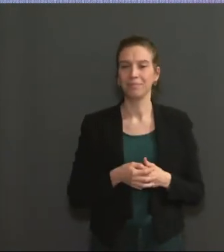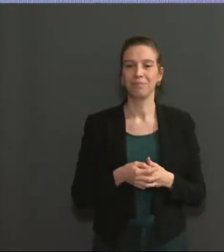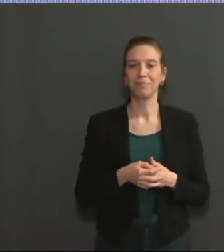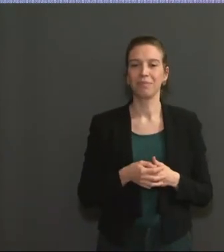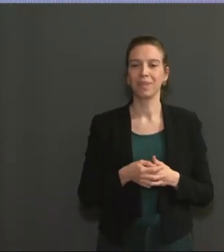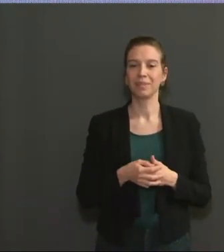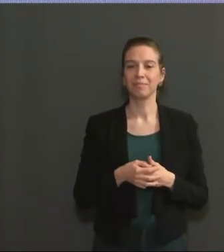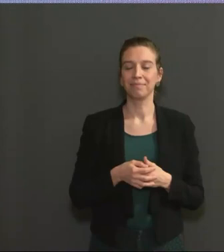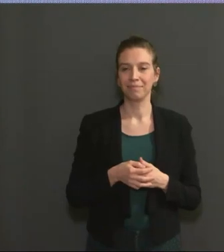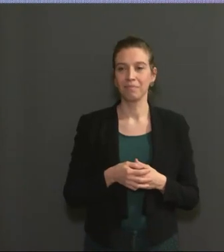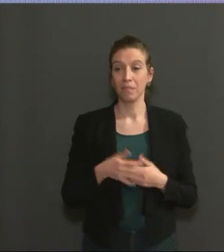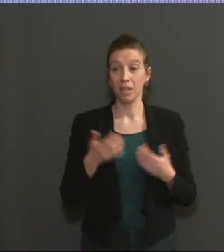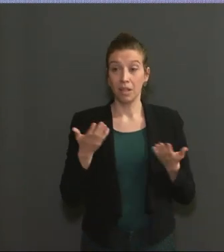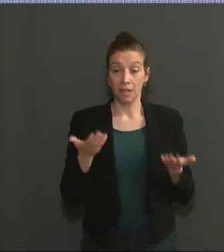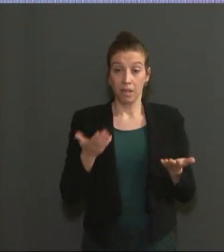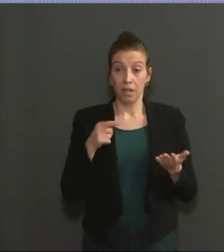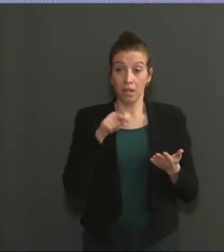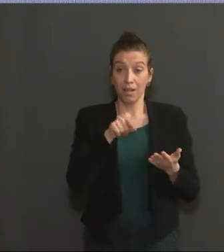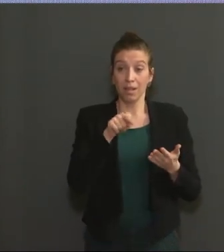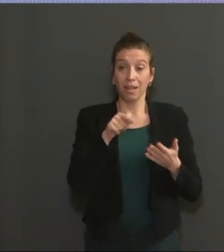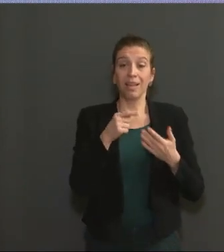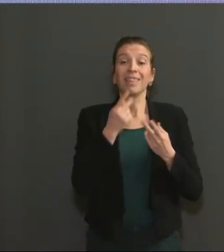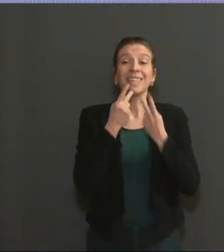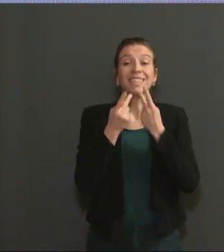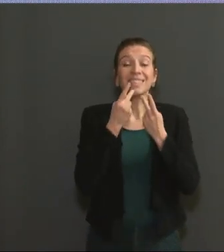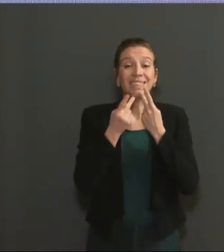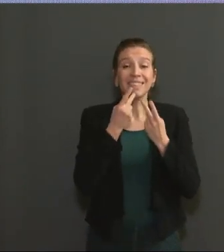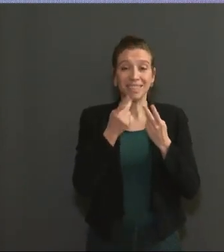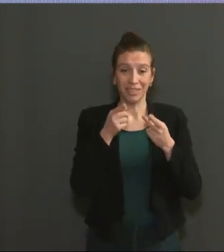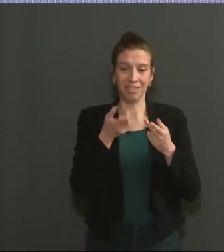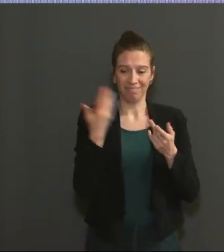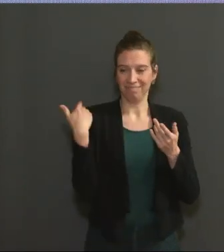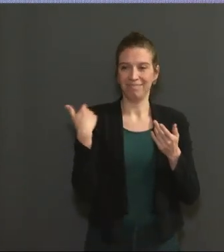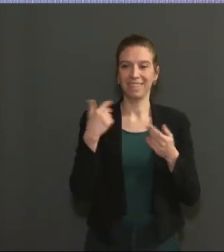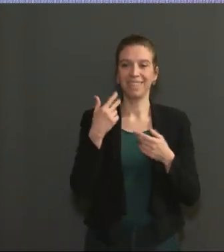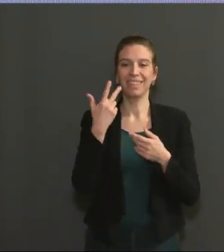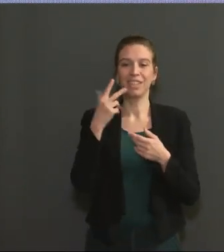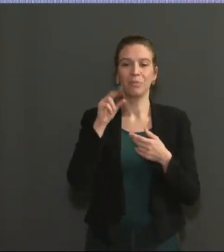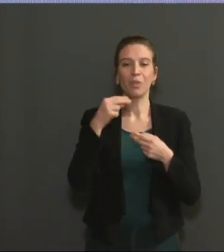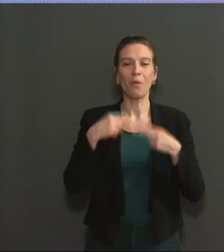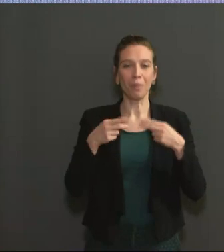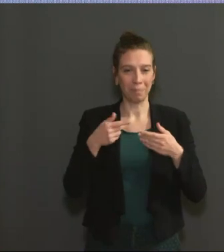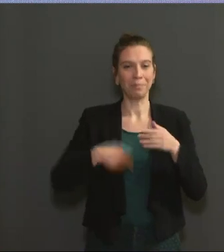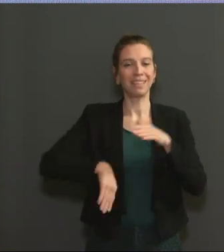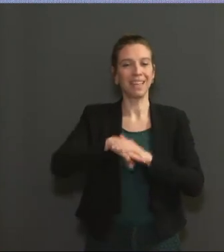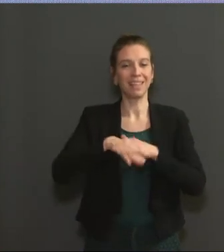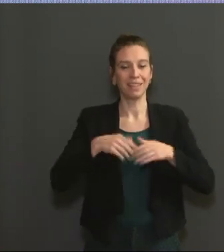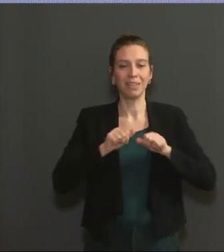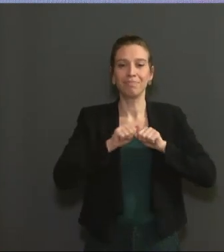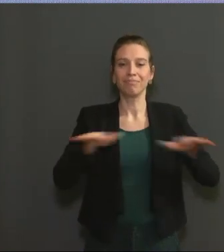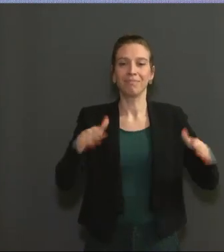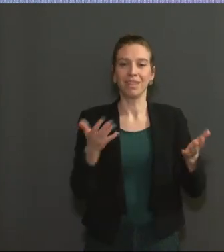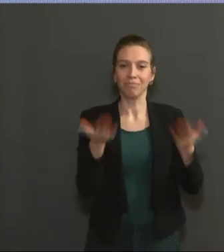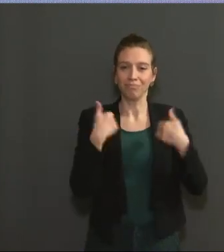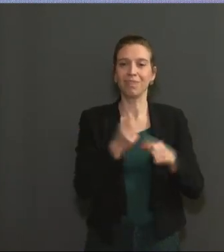geleidelijke uitbreiding van het aantal testen sinds 23 November worden terug mensen zonder symptomen